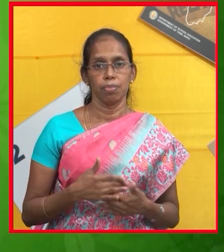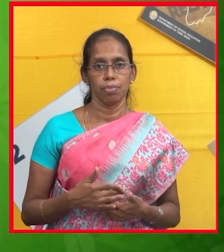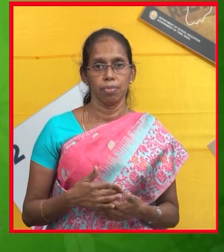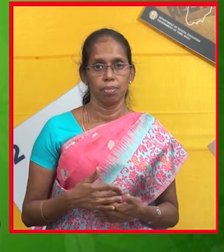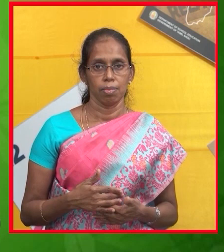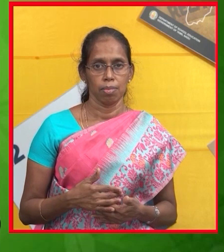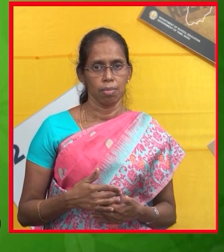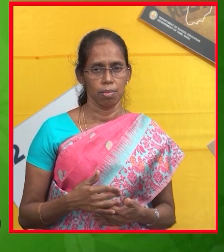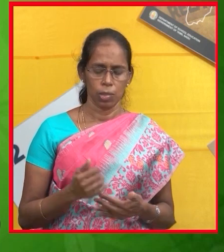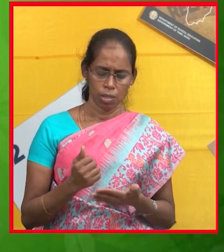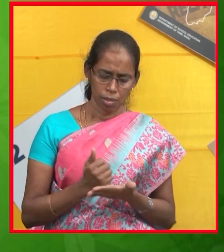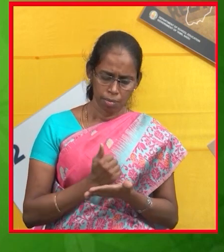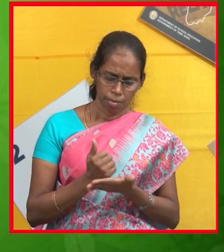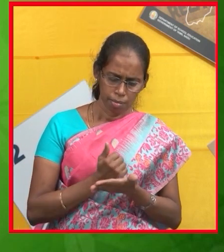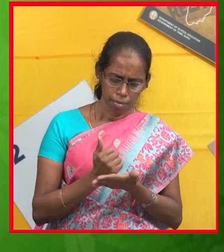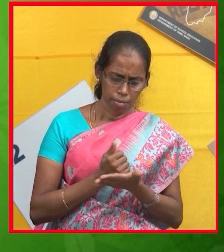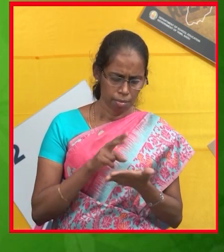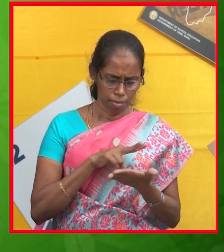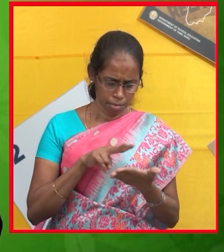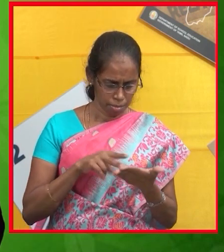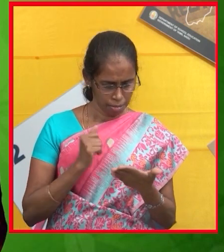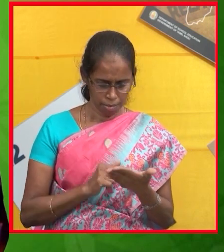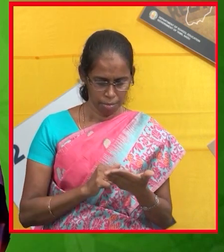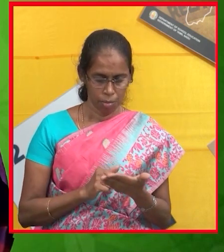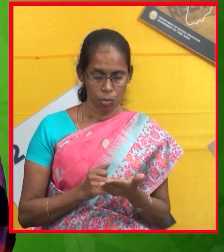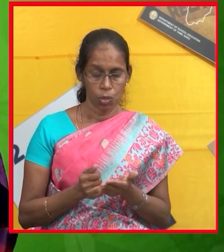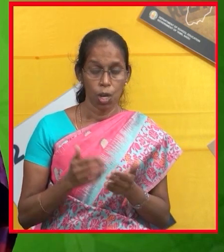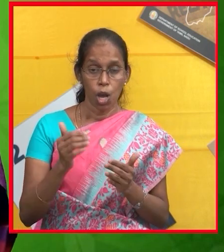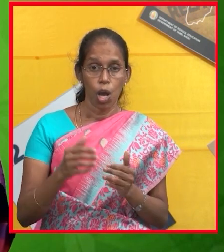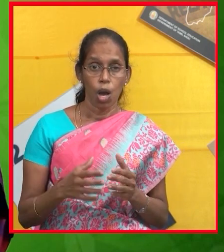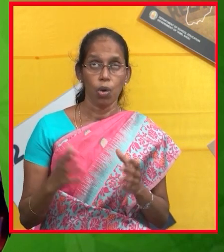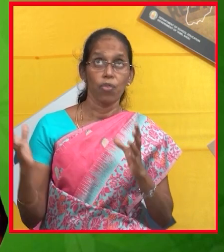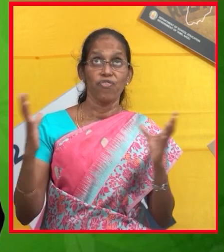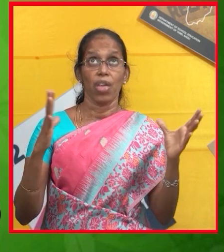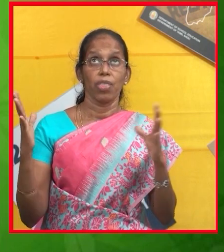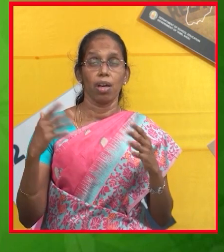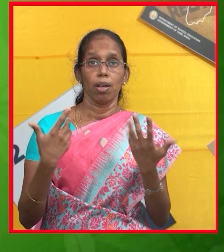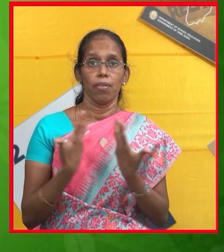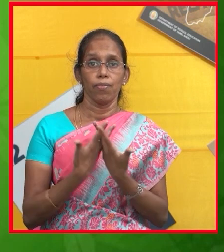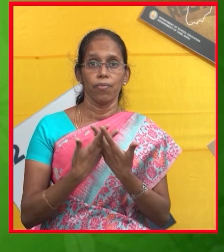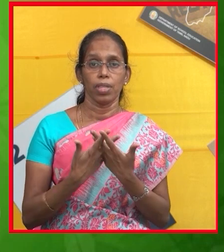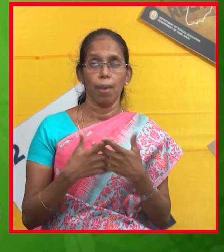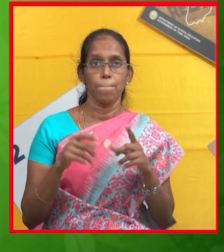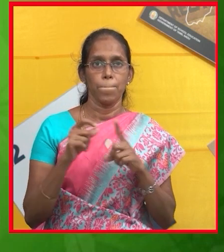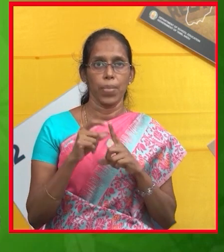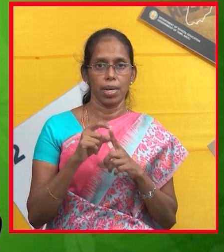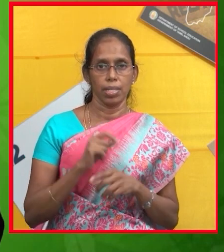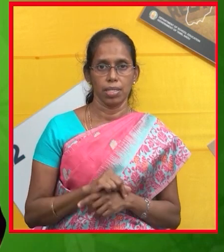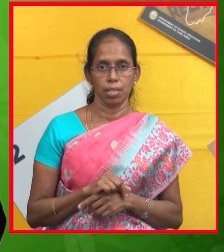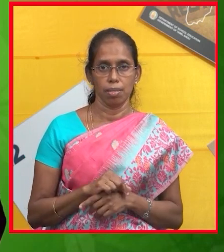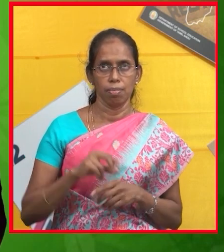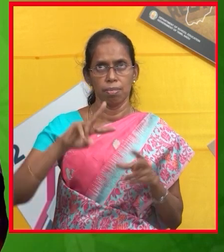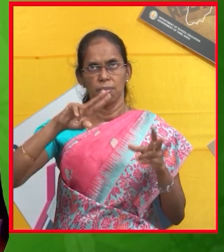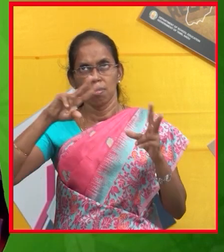எப்படி மேற்கொள்ளணும் அப்படின்னு தியரி கிளாஸஸ் அது இருந்தது. அது எதை பற்றினா கம்யூனிகேஷன் அண்ட் வெதர் ப்ரிடிக்ஷன், எப்படி வந்து